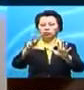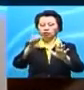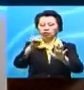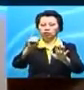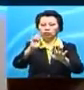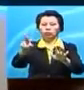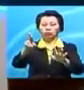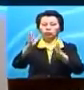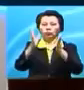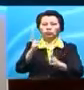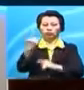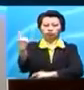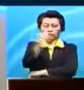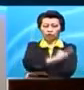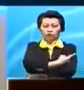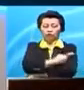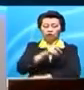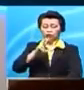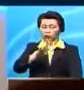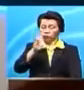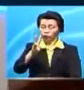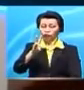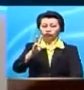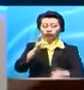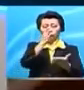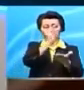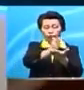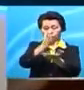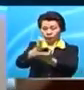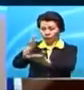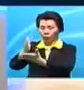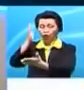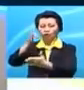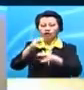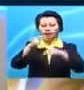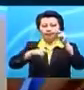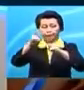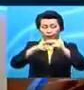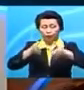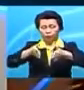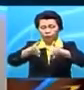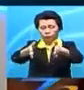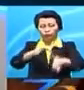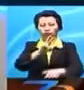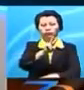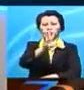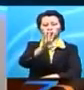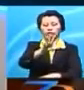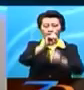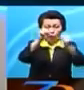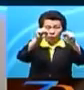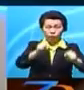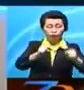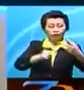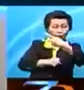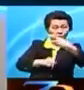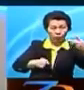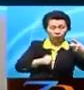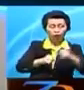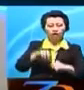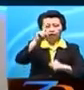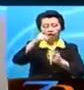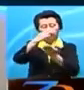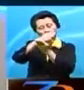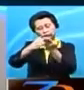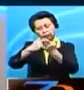sehari. 37 stesen bakal dibina sepanjang laluan itu merangkumi 25 stesen bertingkat, satu